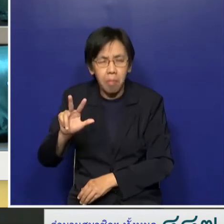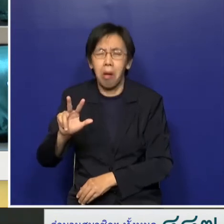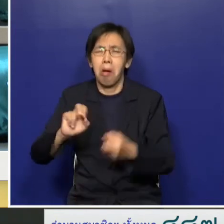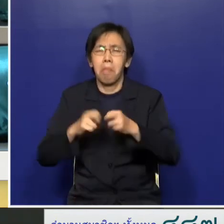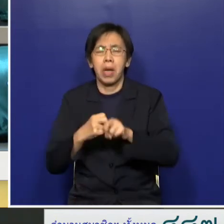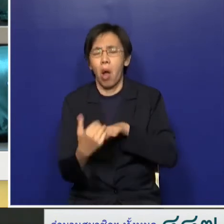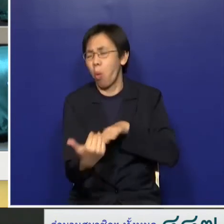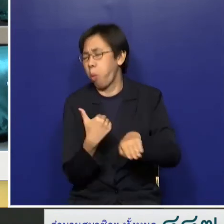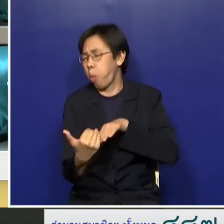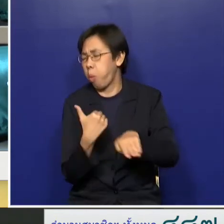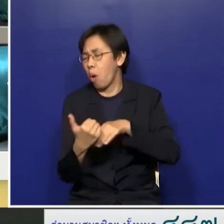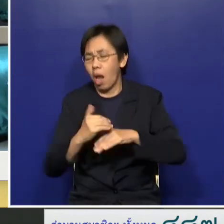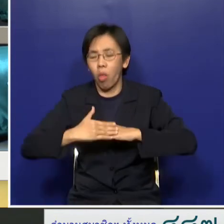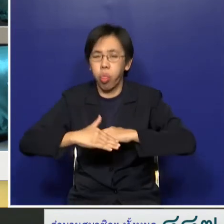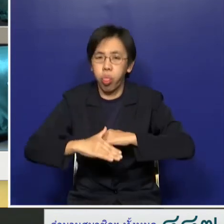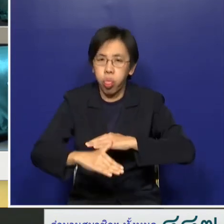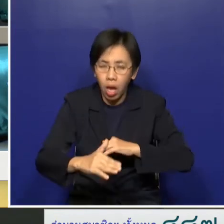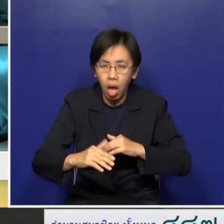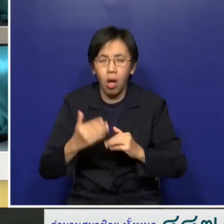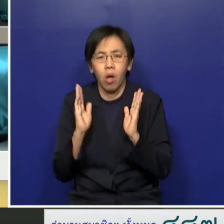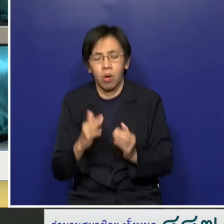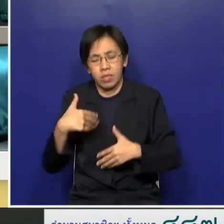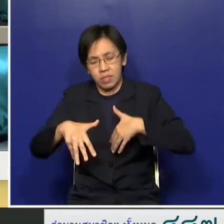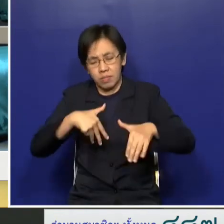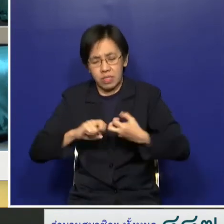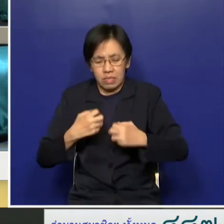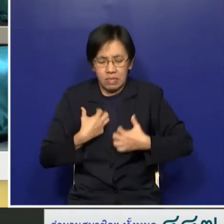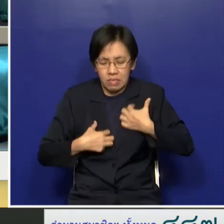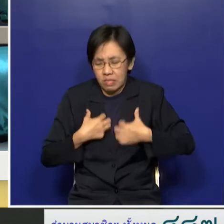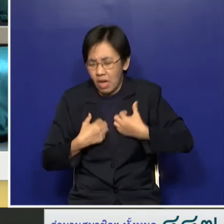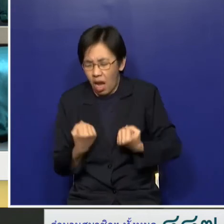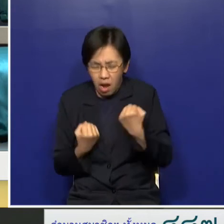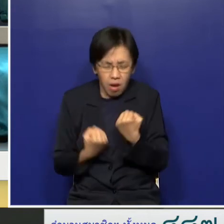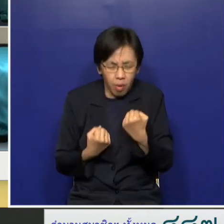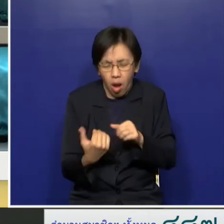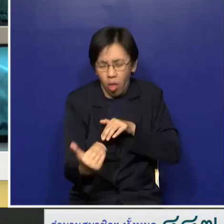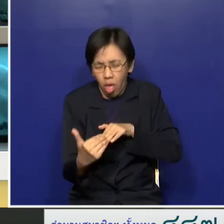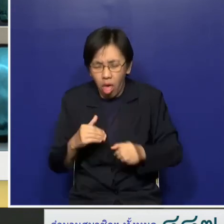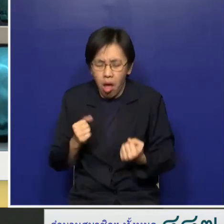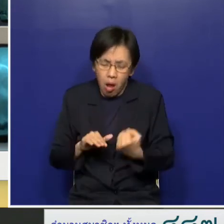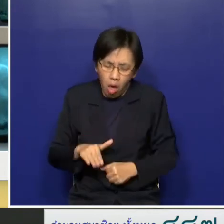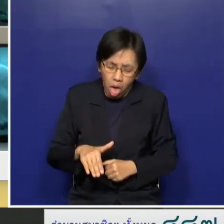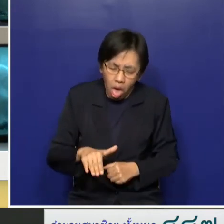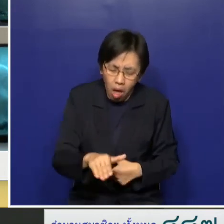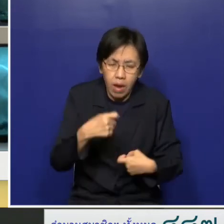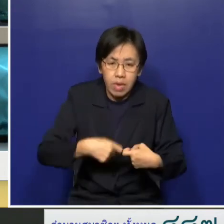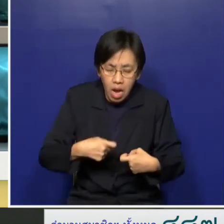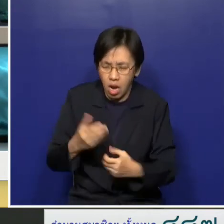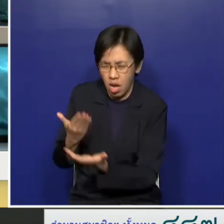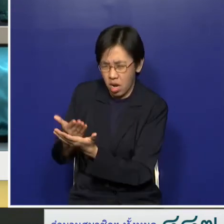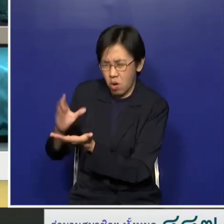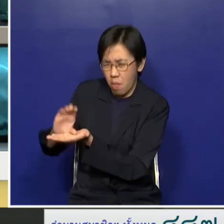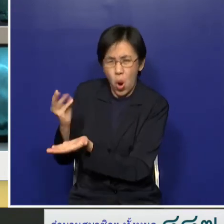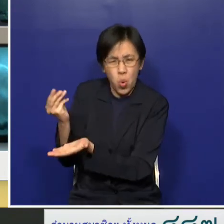ทรมมีความยากลำบากในการสัญจรไปมาของพี่น้องประชาชนกับผมจึงขอให้กรมทางหลวงได้เร่งอนุมัติดำเนินการเพื่